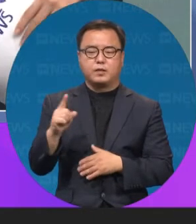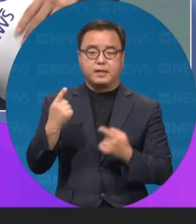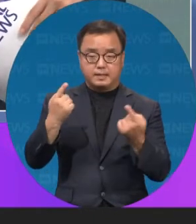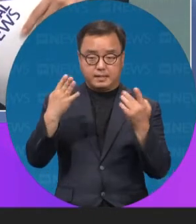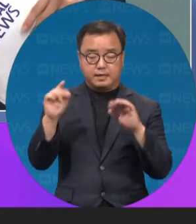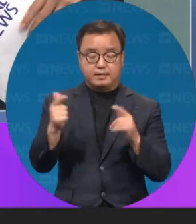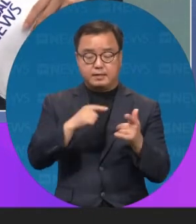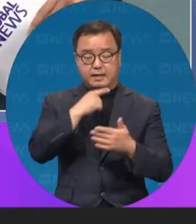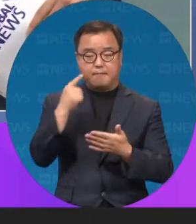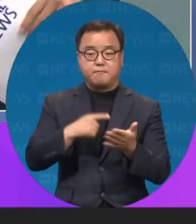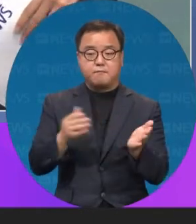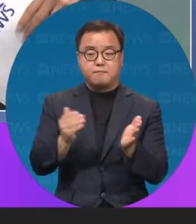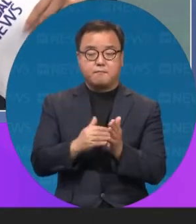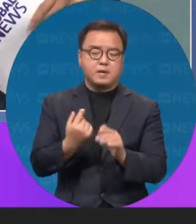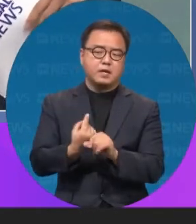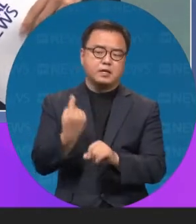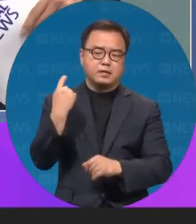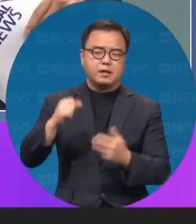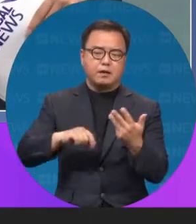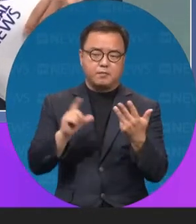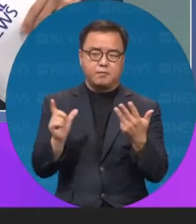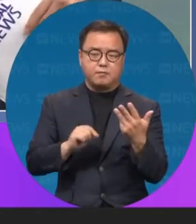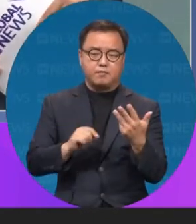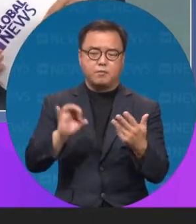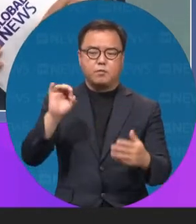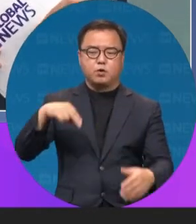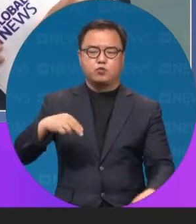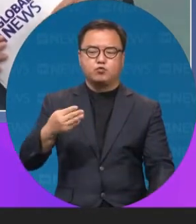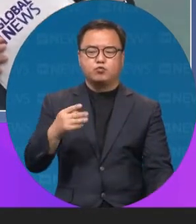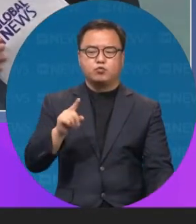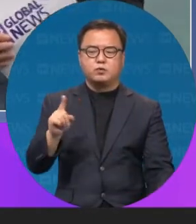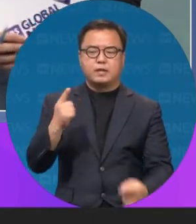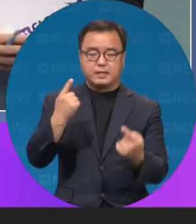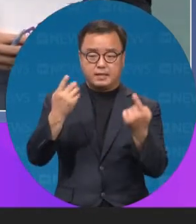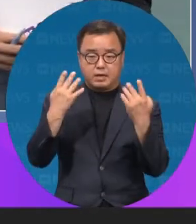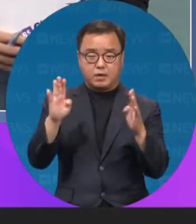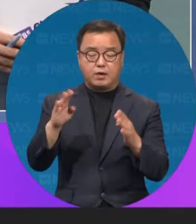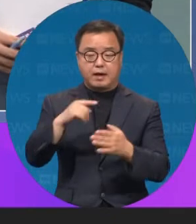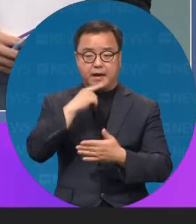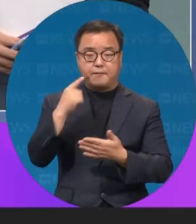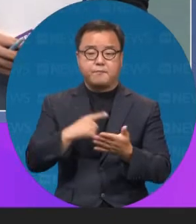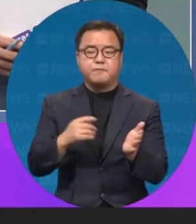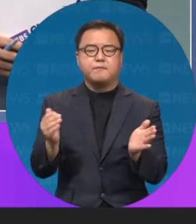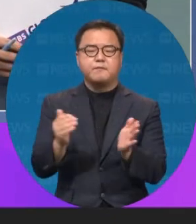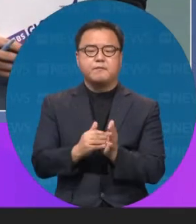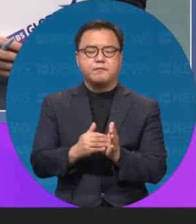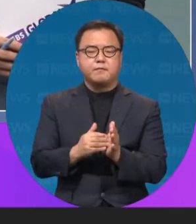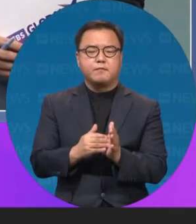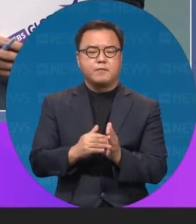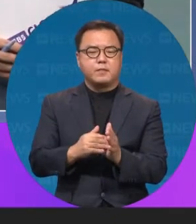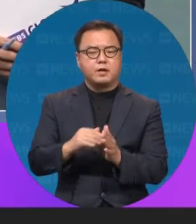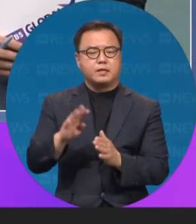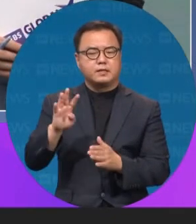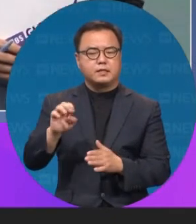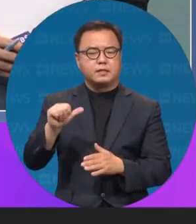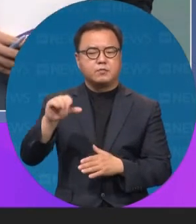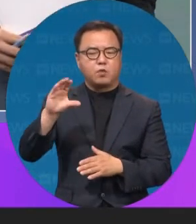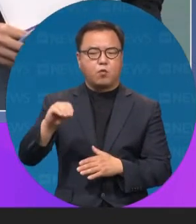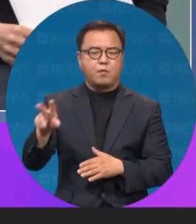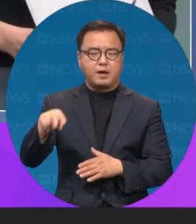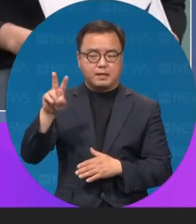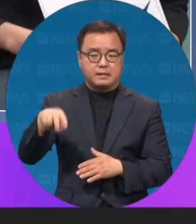지난해 8월 이었죠 유타 대학교 가 랜섬웨어 공격을 받으면서 해커 들에게 45만 달러 이상을